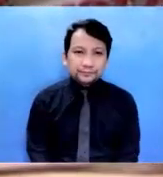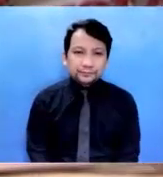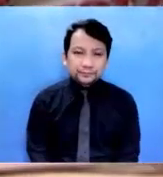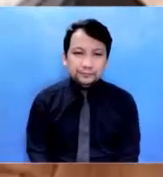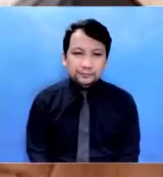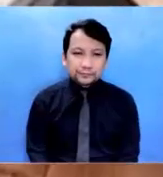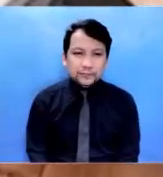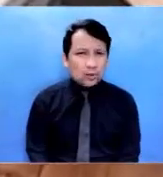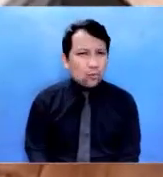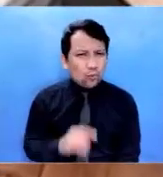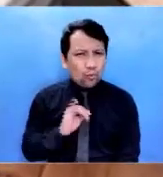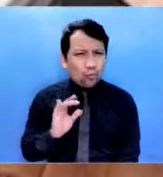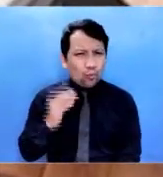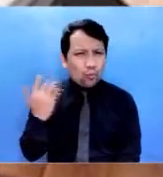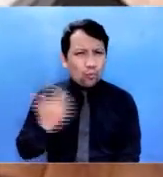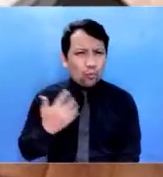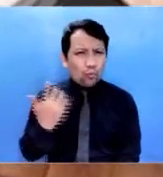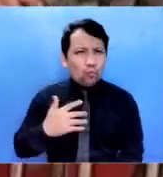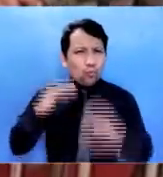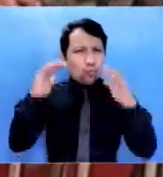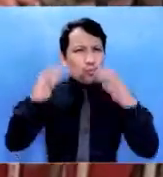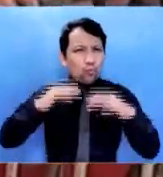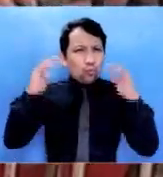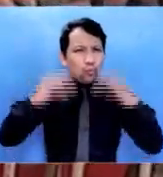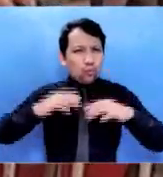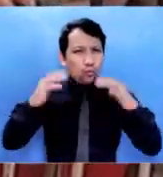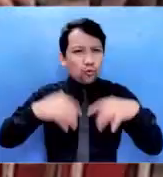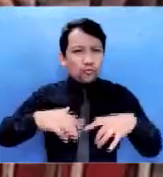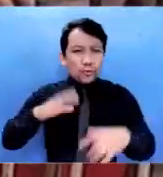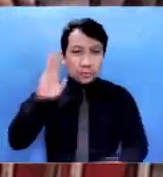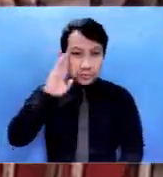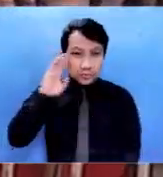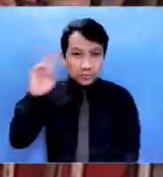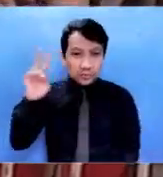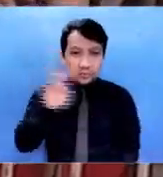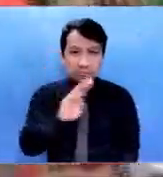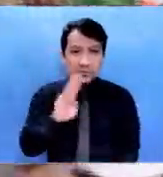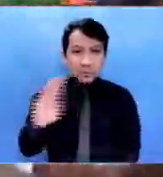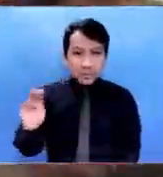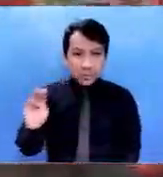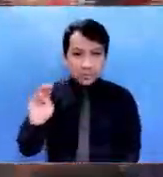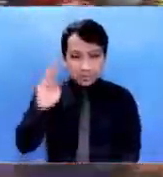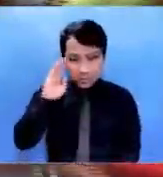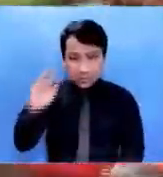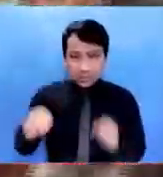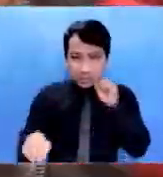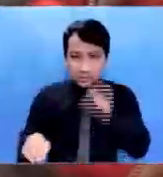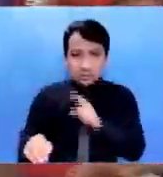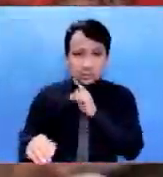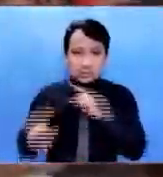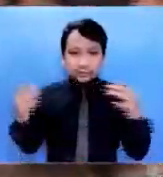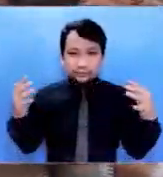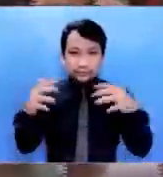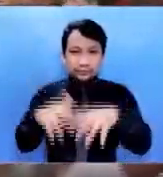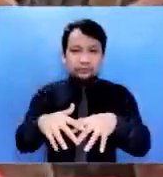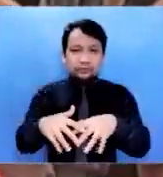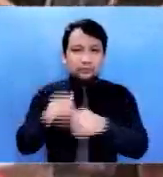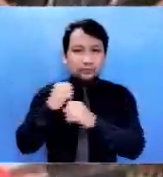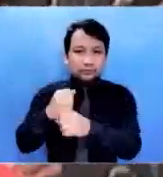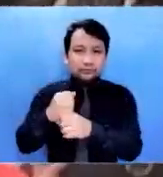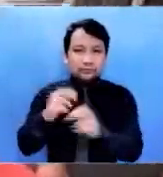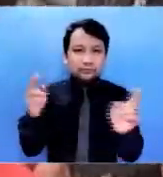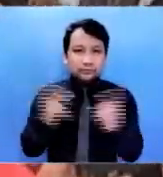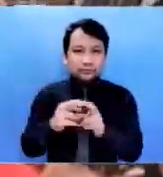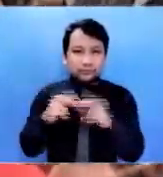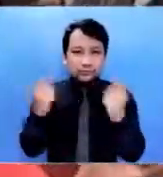Kahit umuulan, hindi nagpatinag ang mga BBM Sara supporters sa Borongan Plaza. Bahagi yan ng campaign rally ng Unity Team sa